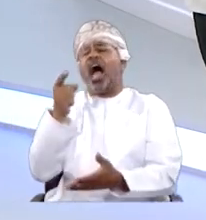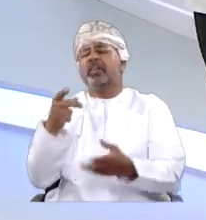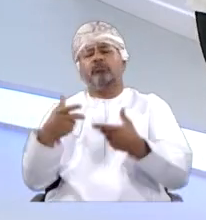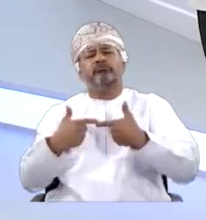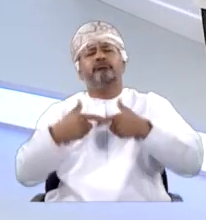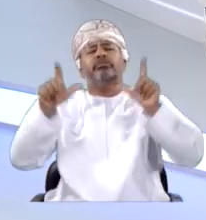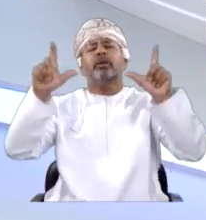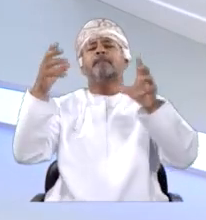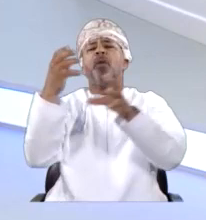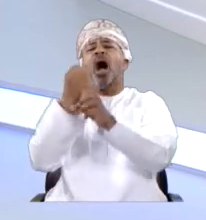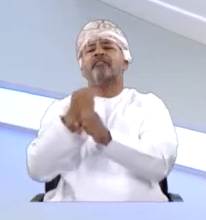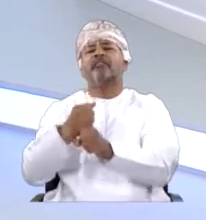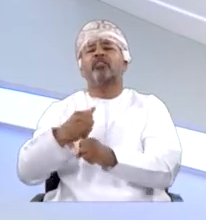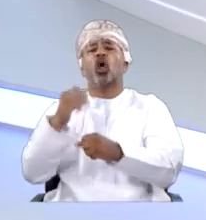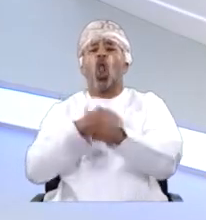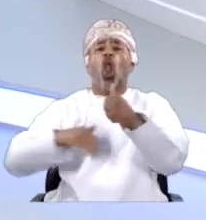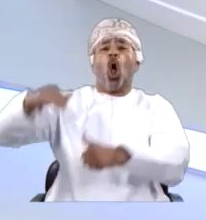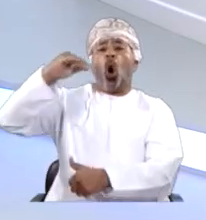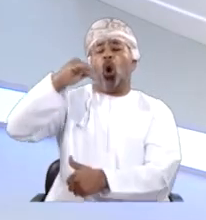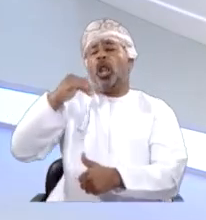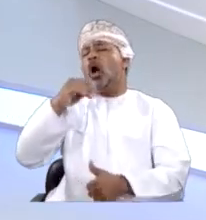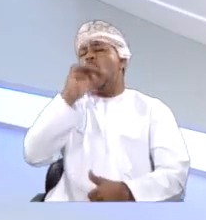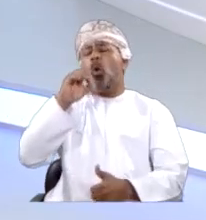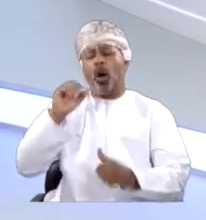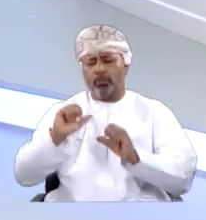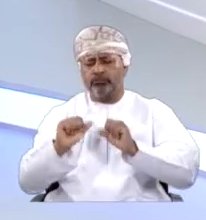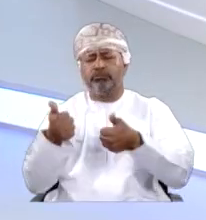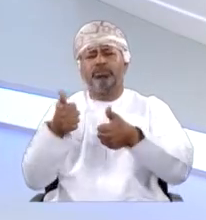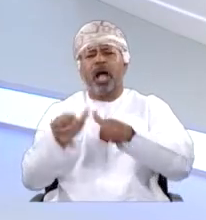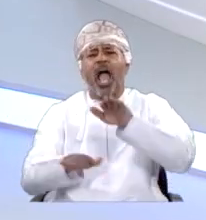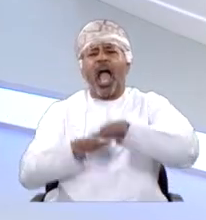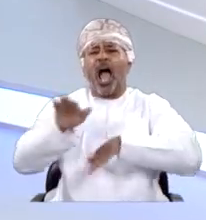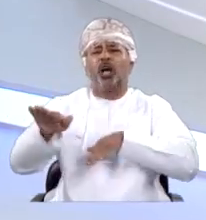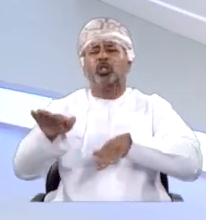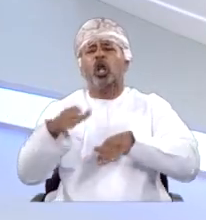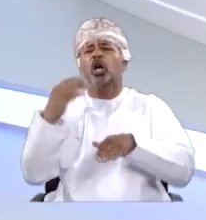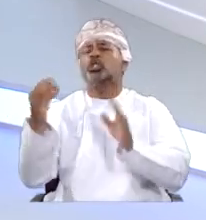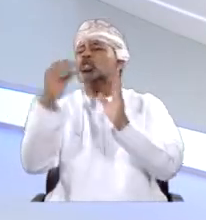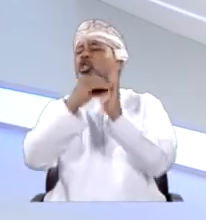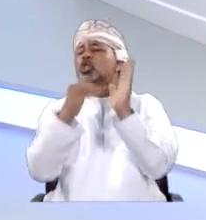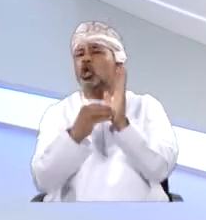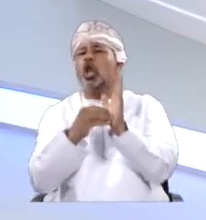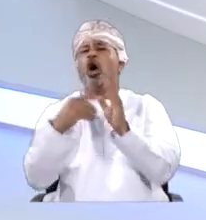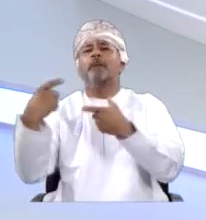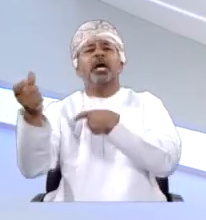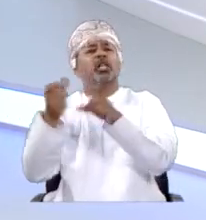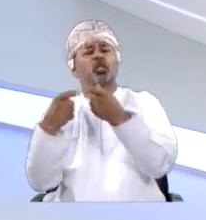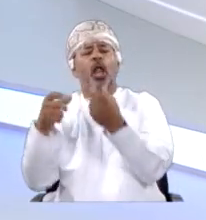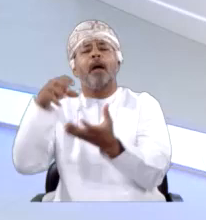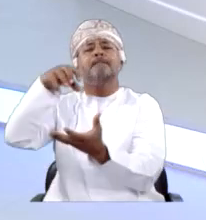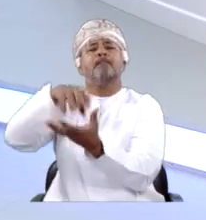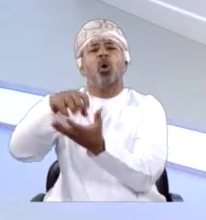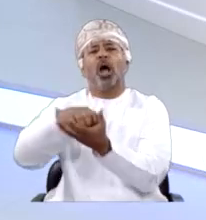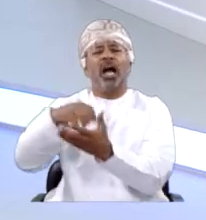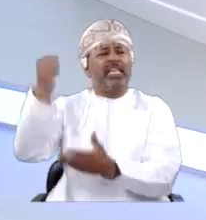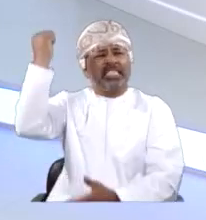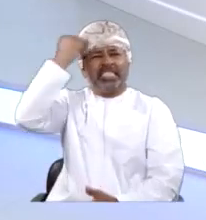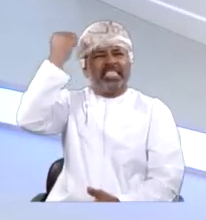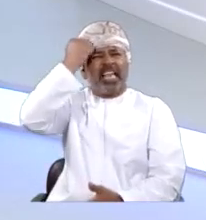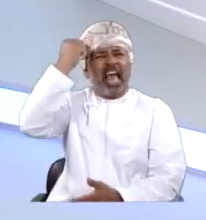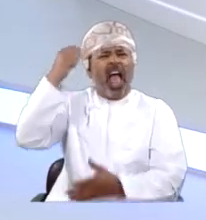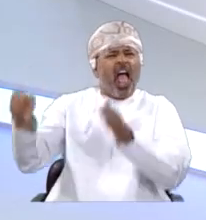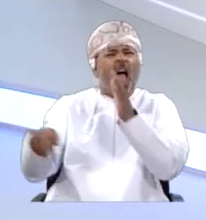عنه محافظة العلا قبل أيام في أولى خطواتها لتسجيل حضور رقمي لموقع الحجر الأثري